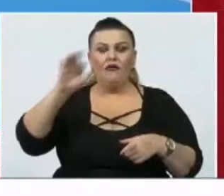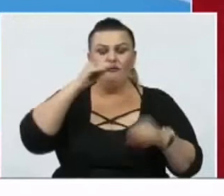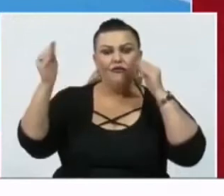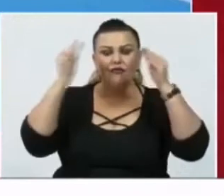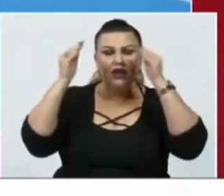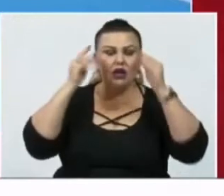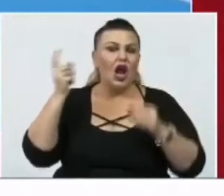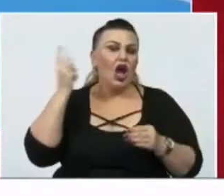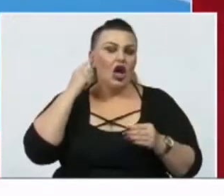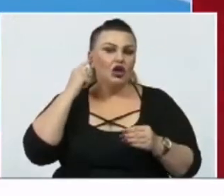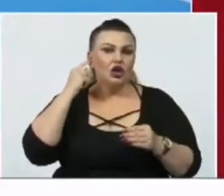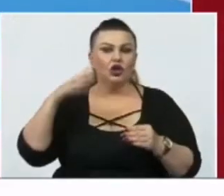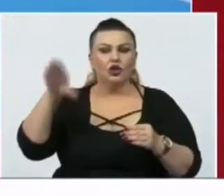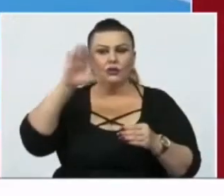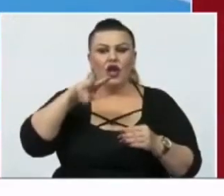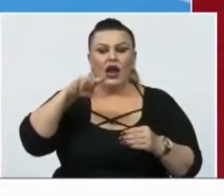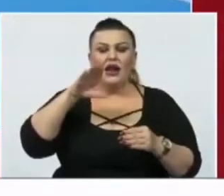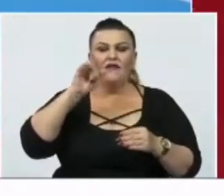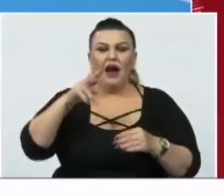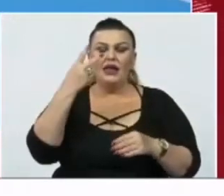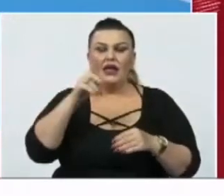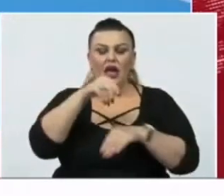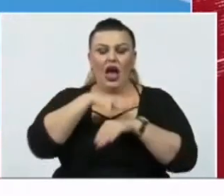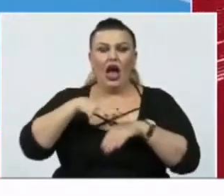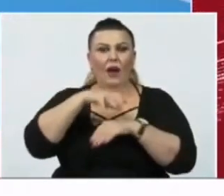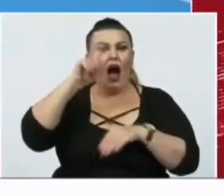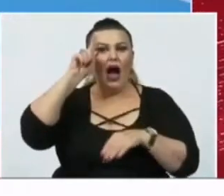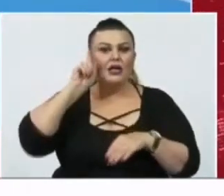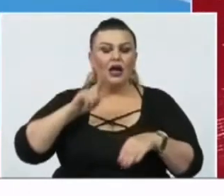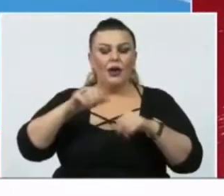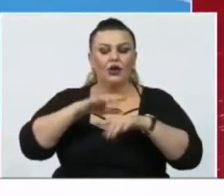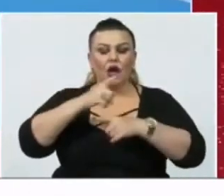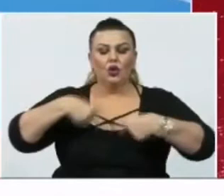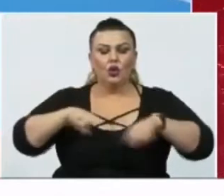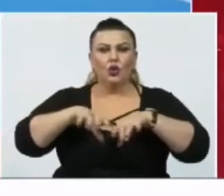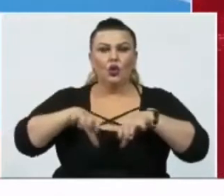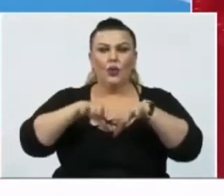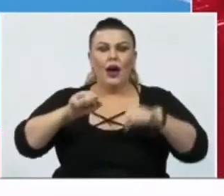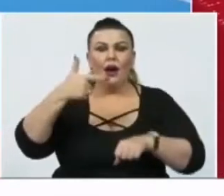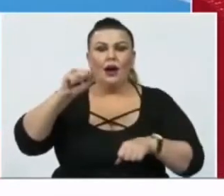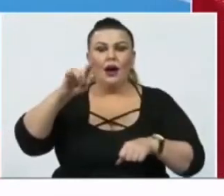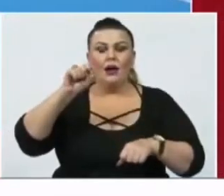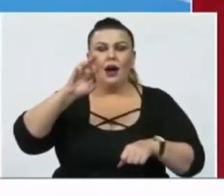fikirlərini eşitmişik və Livanda olan iki erməninin Azərbaycan işğal olunmuş ərazilər olan Dağlıq Qarabağ